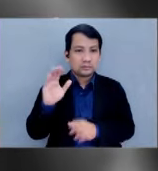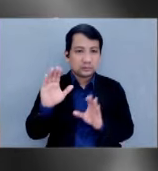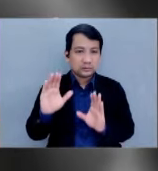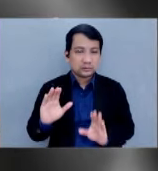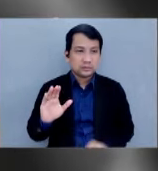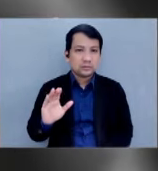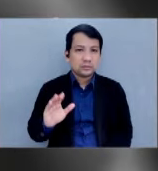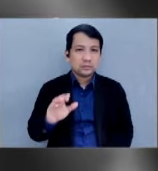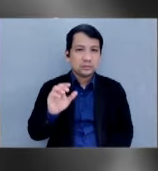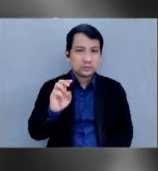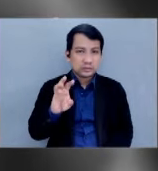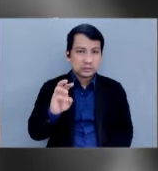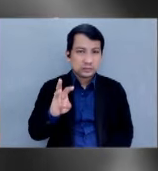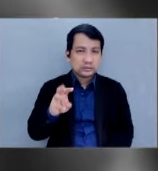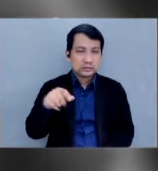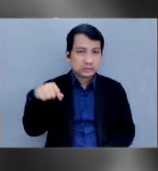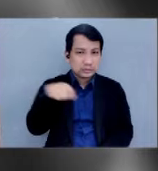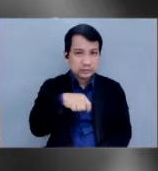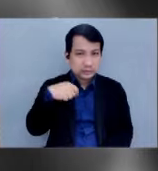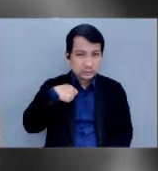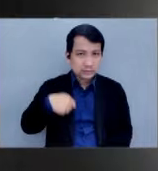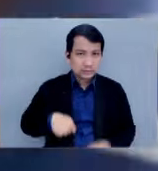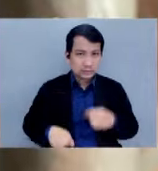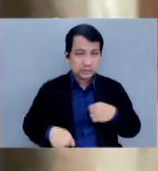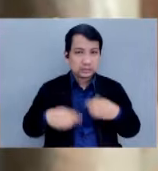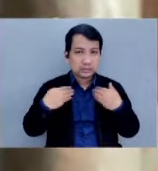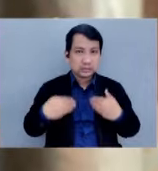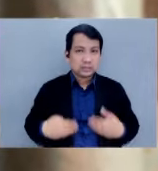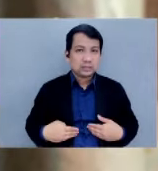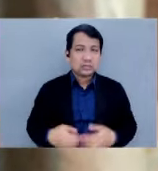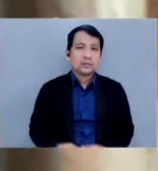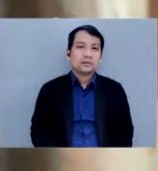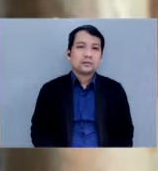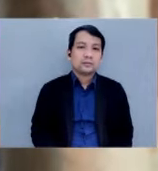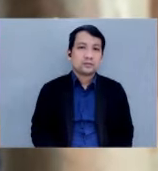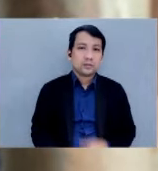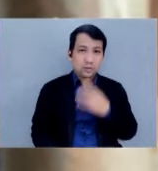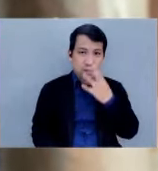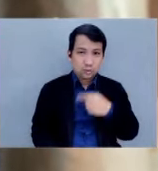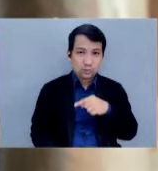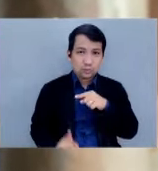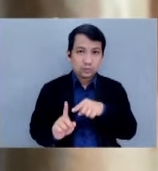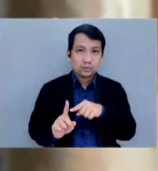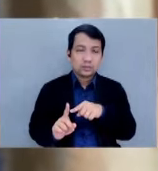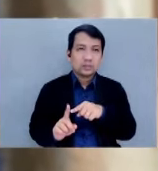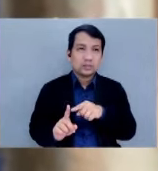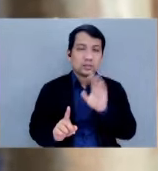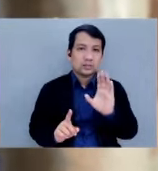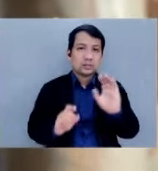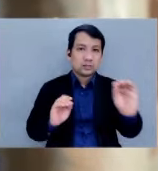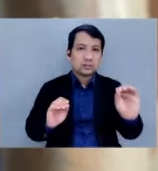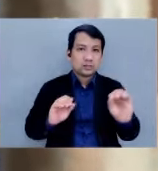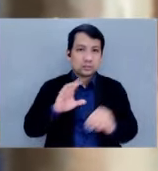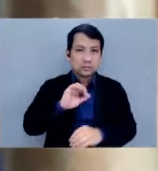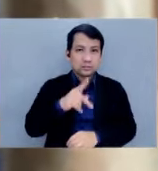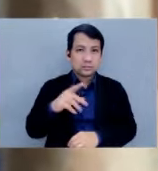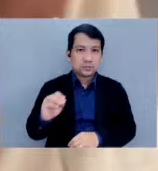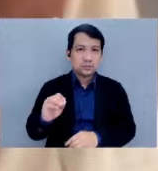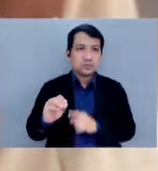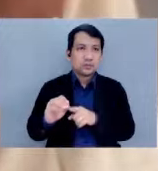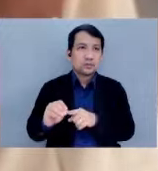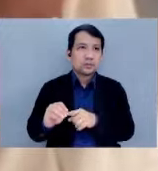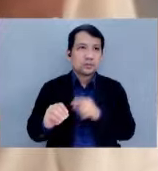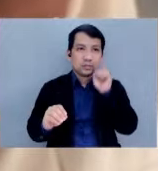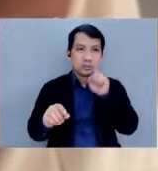16 ang saksak sa iba't ibang bahagi ng kanyang katawan. Ang sumaksak sa kanya, mismo ang sarili niyang apo. Ayon sa kapatid ng